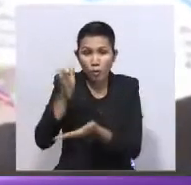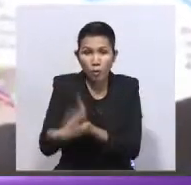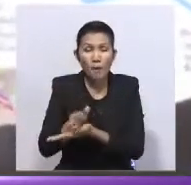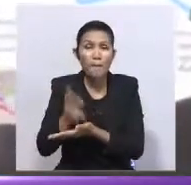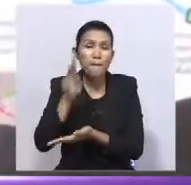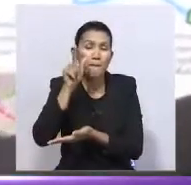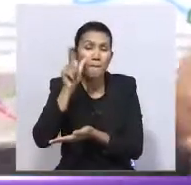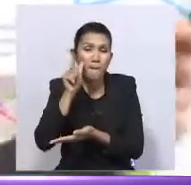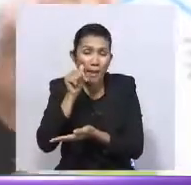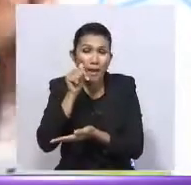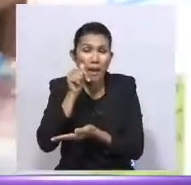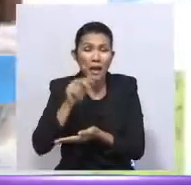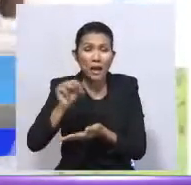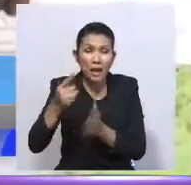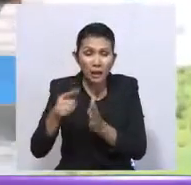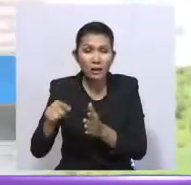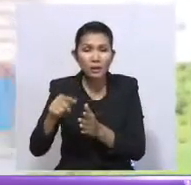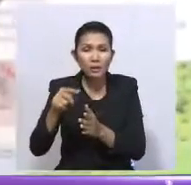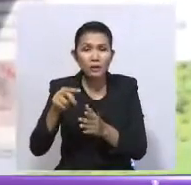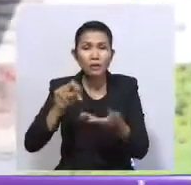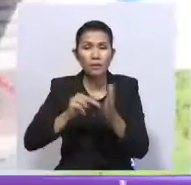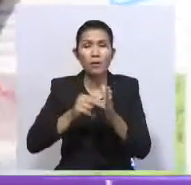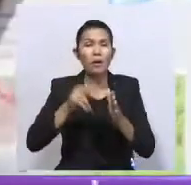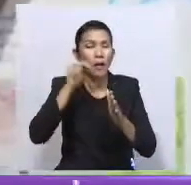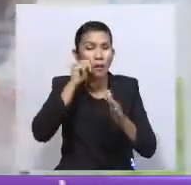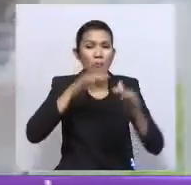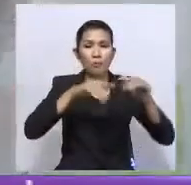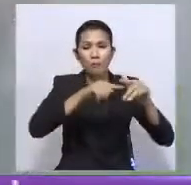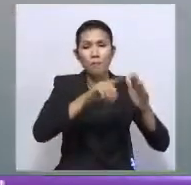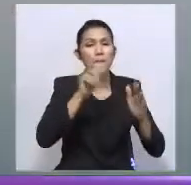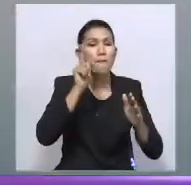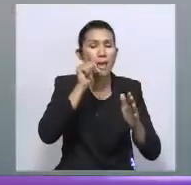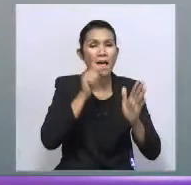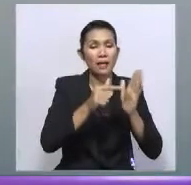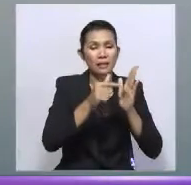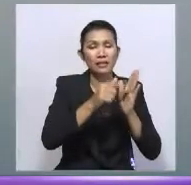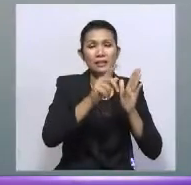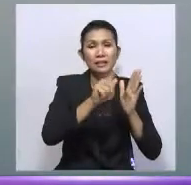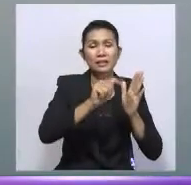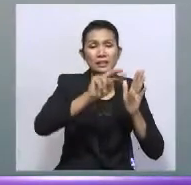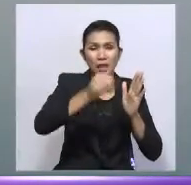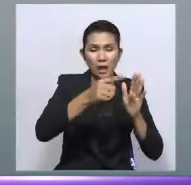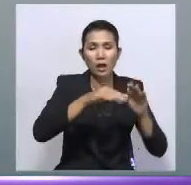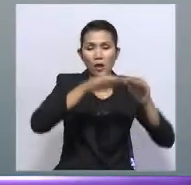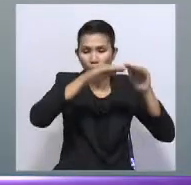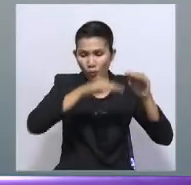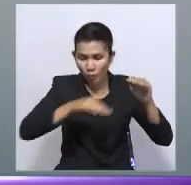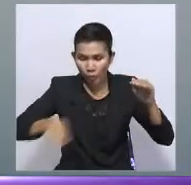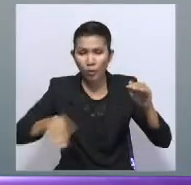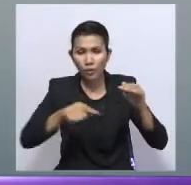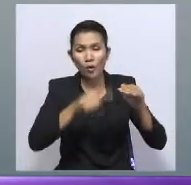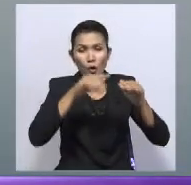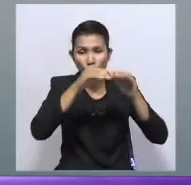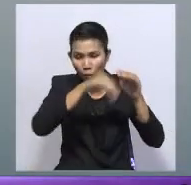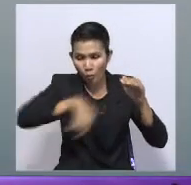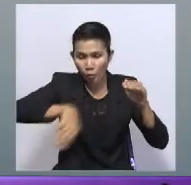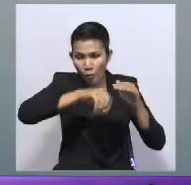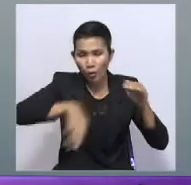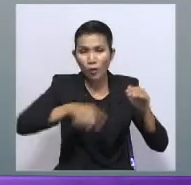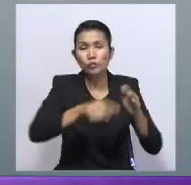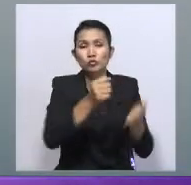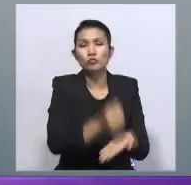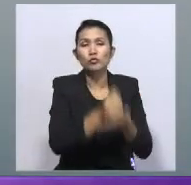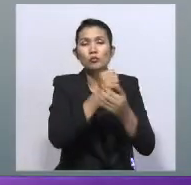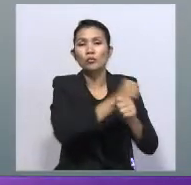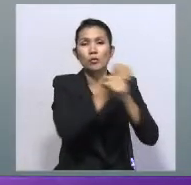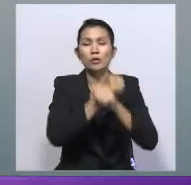ดนะครับก็จะลดปริมาณน้ำจากแม่แตงที่จะส่งผลกระทบกับเชียงใหม่ได้นะอันนี้ก็คือป้องกันน้ำท่วมนะ